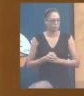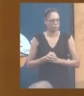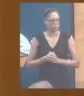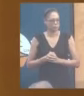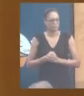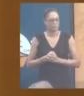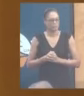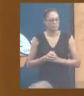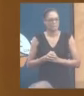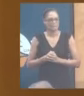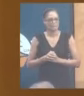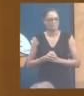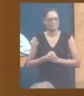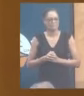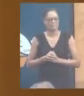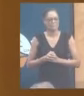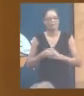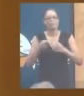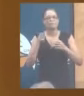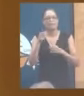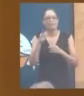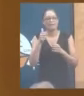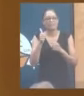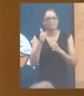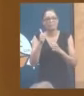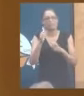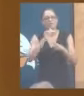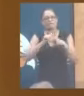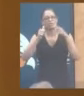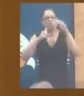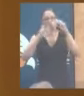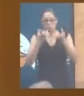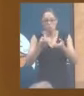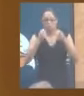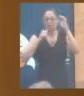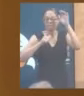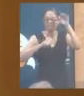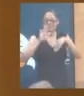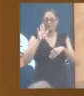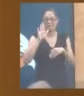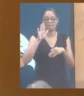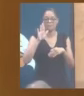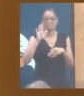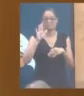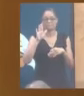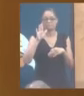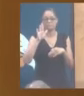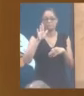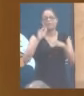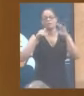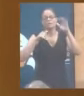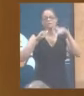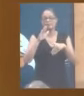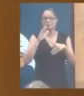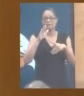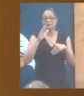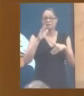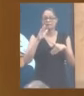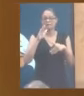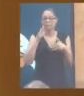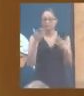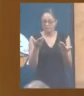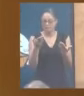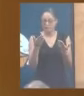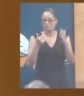a décidé de faire acte de candidature, et sa candidature, le fait qu'elle ait fait acte